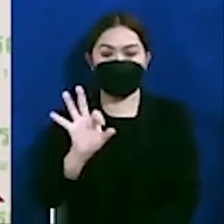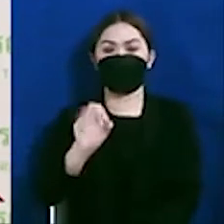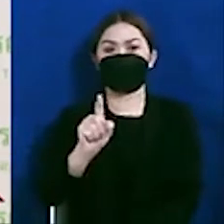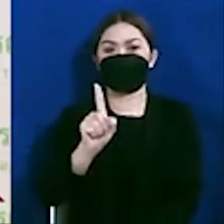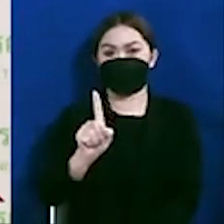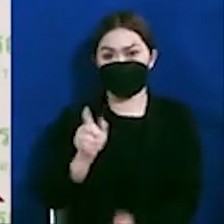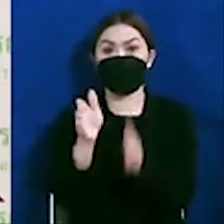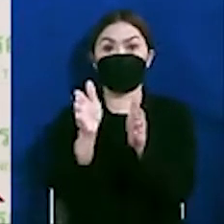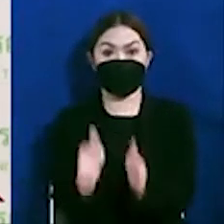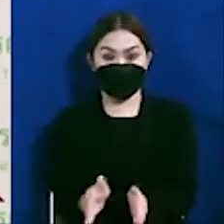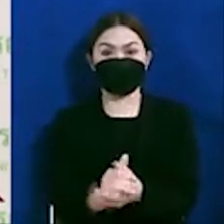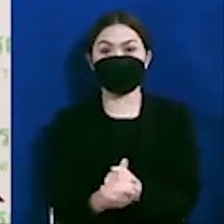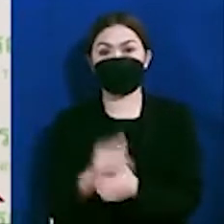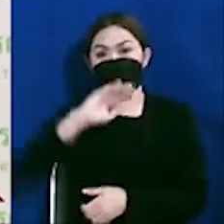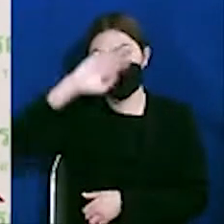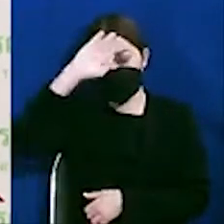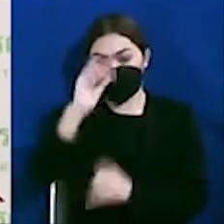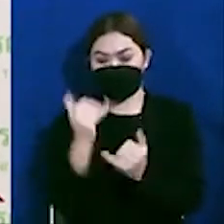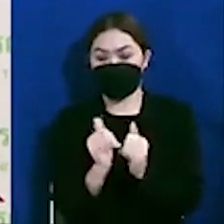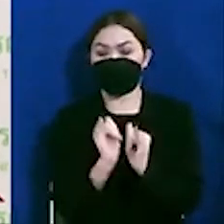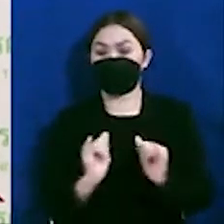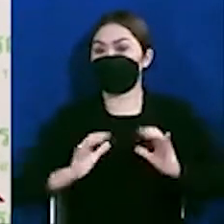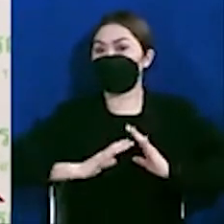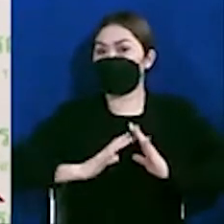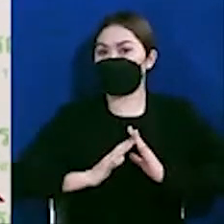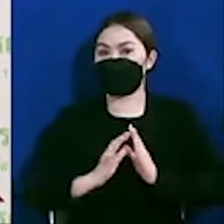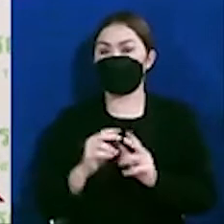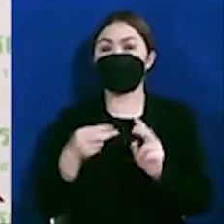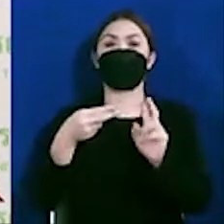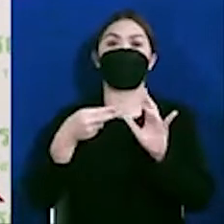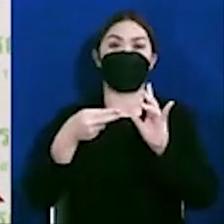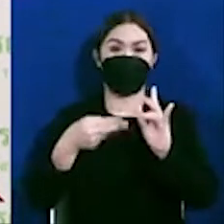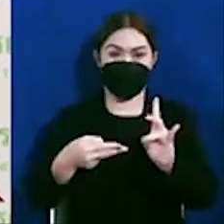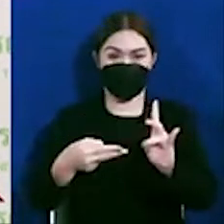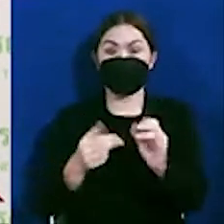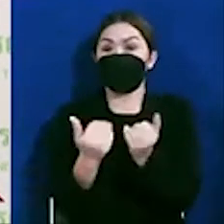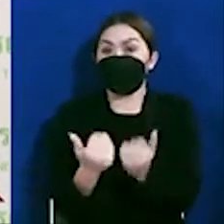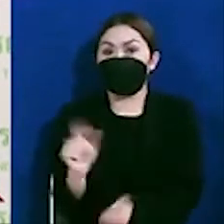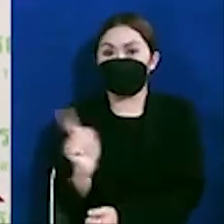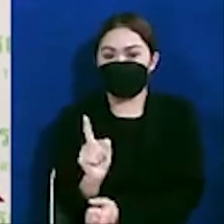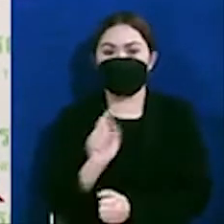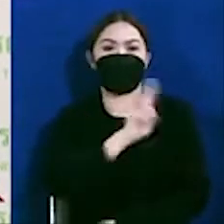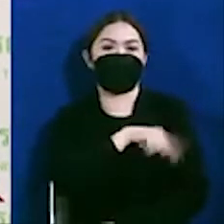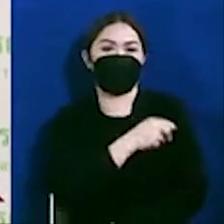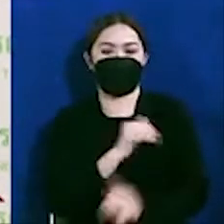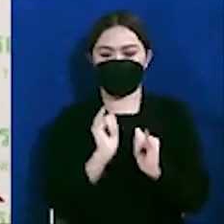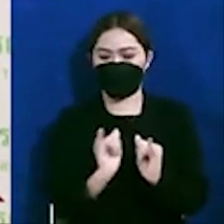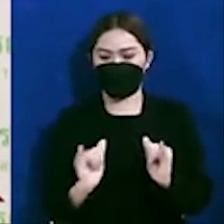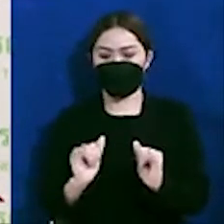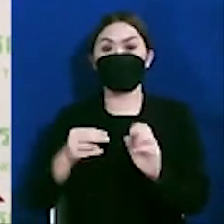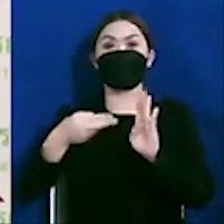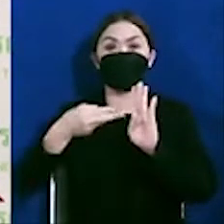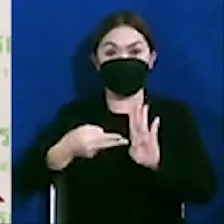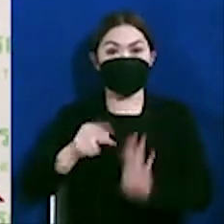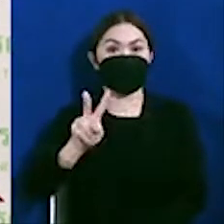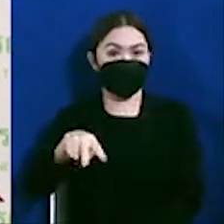รายขณะนี้มีผู้ป่วยที่กำลังรักษาอยู่ประมาณ 80,000ครับในจำนวนนี้อยู่ในโรงพยาบาล 42000